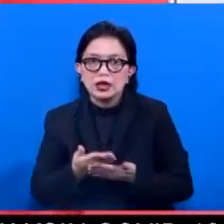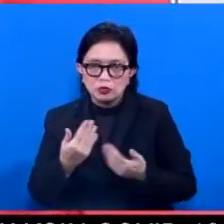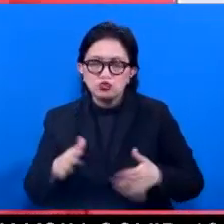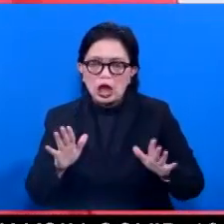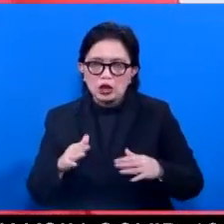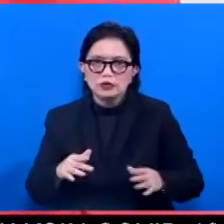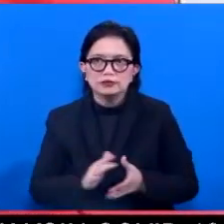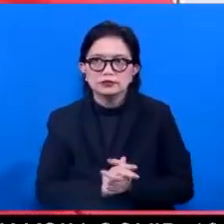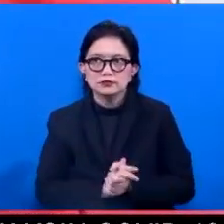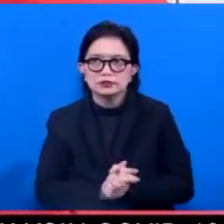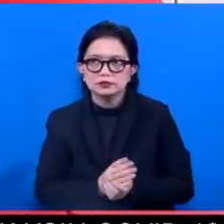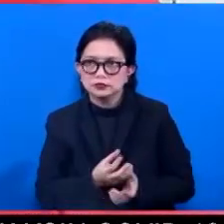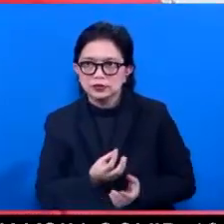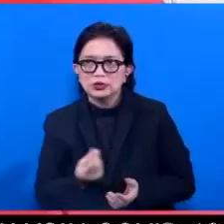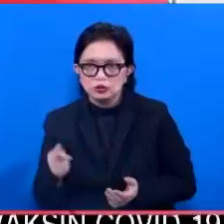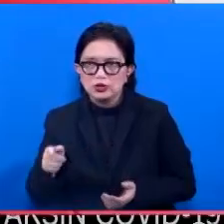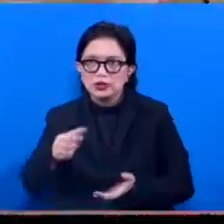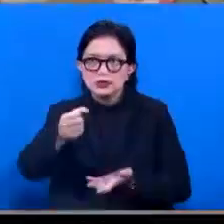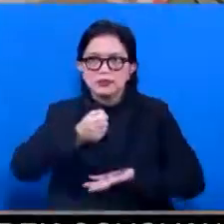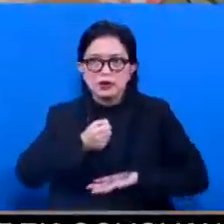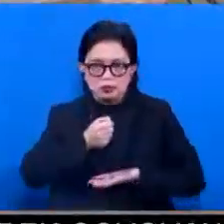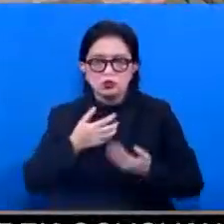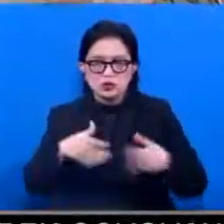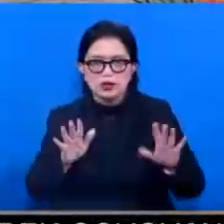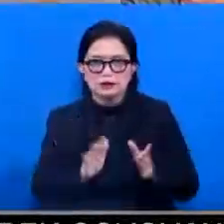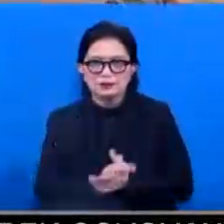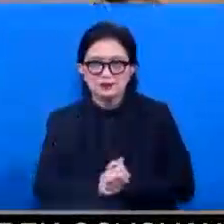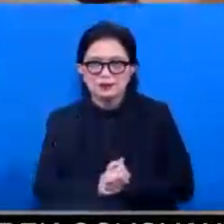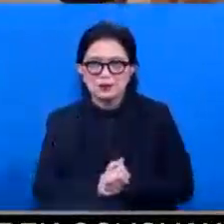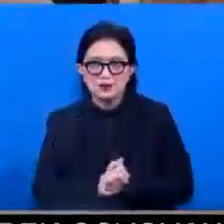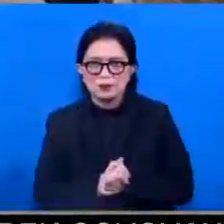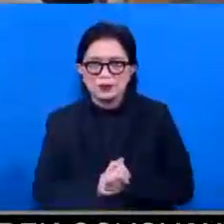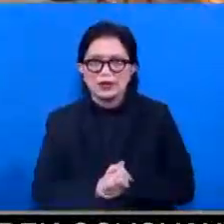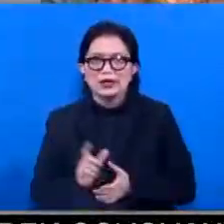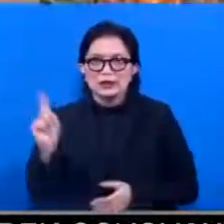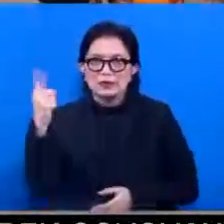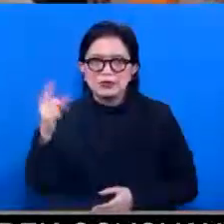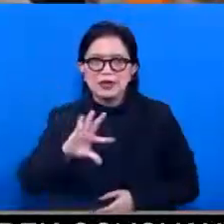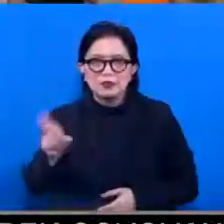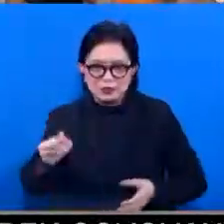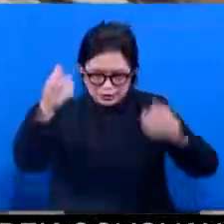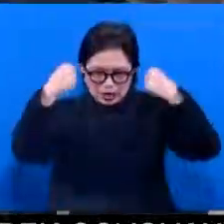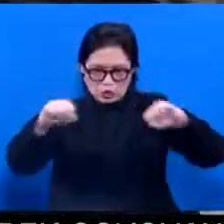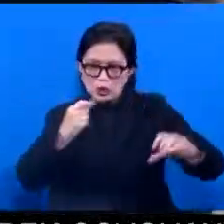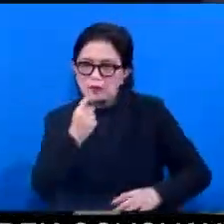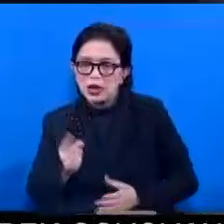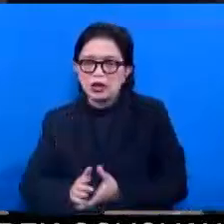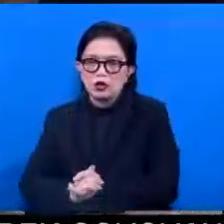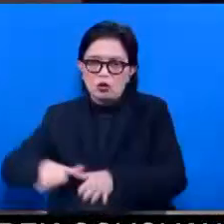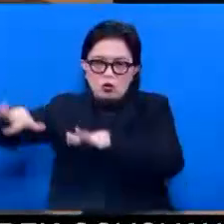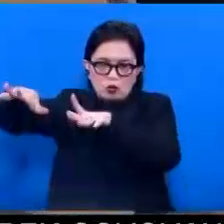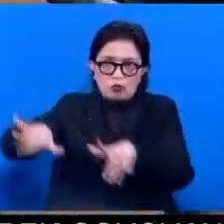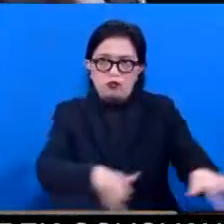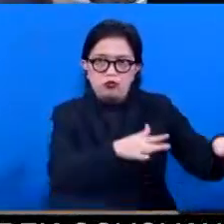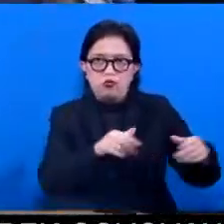Bu? Ada. Baru itu aja yang dapat. Dari catatan pemerintah Kabupaten Garut, banjir bandang yang menerjang Kecamatan